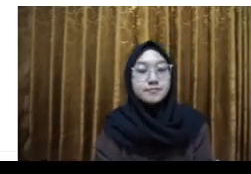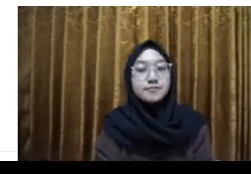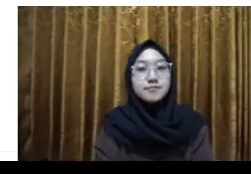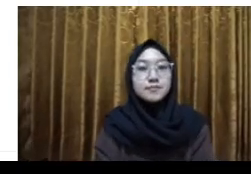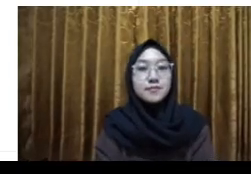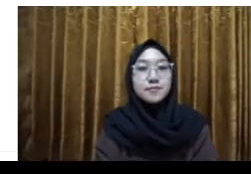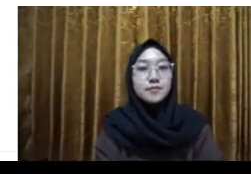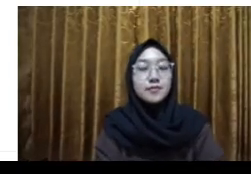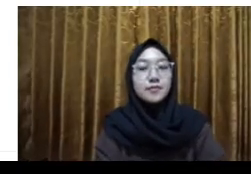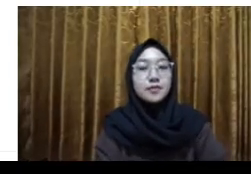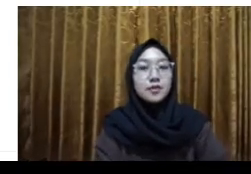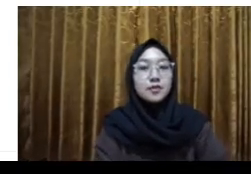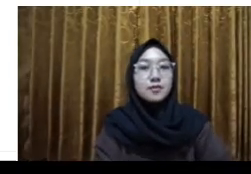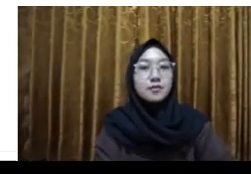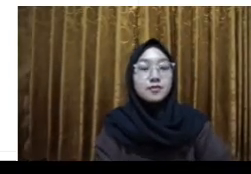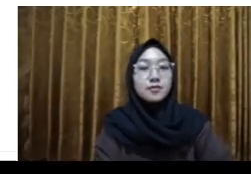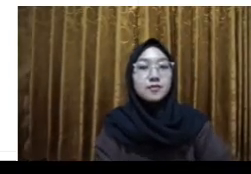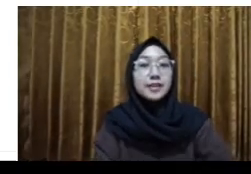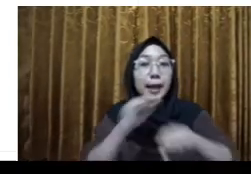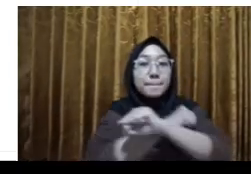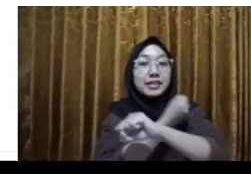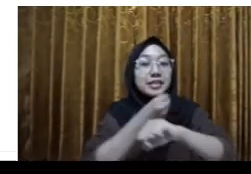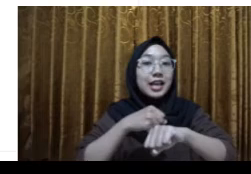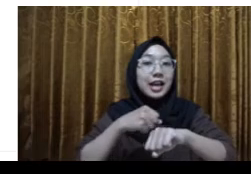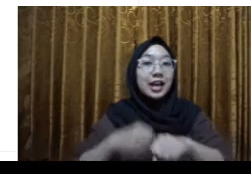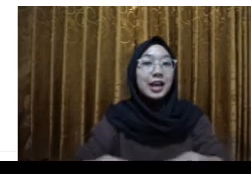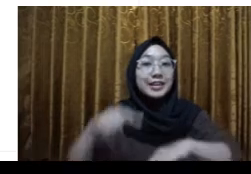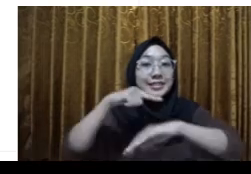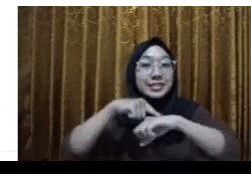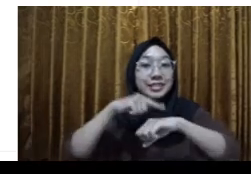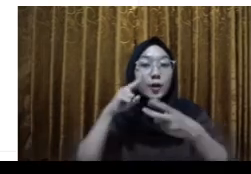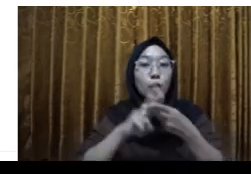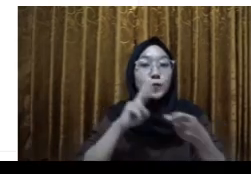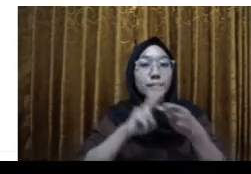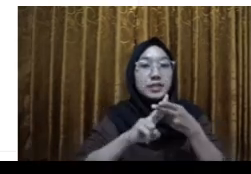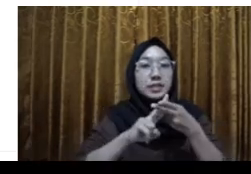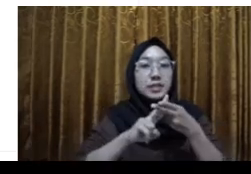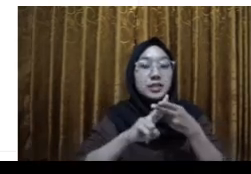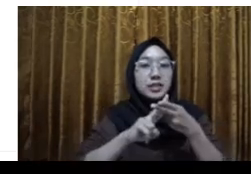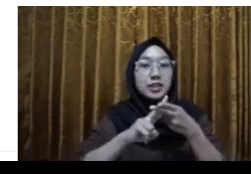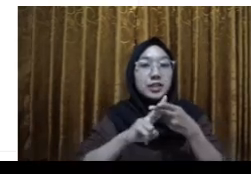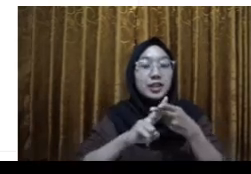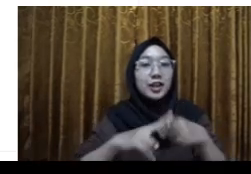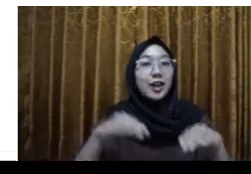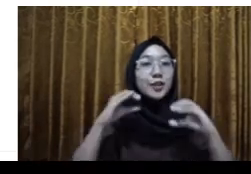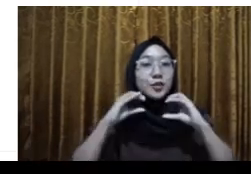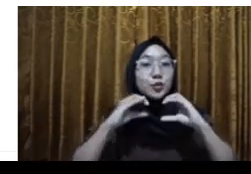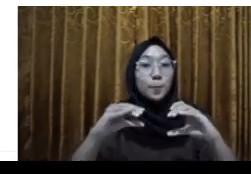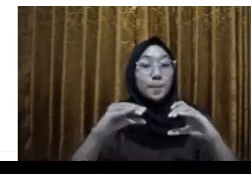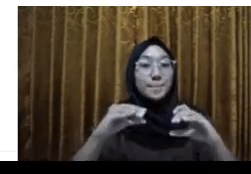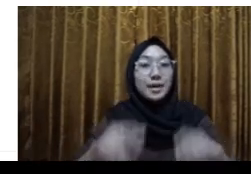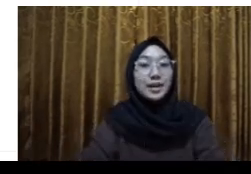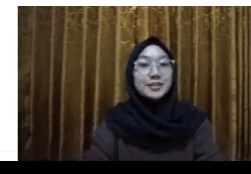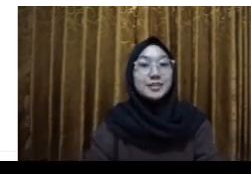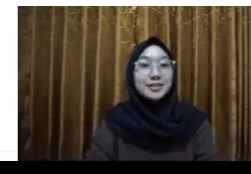ini bukan tulisan. preview upload to edit with set as edit E print P share with rotate cast to scan A B share A B B Y